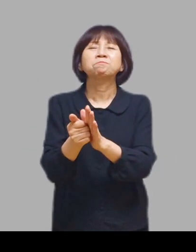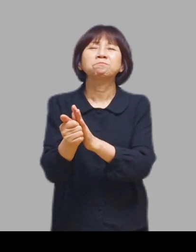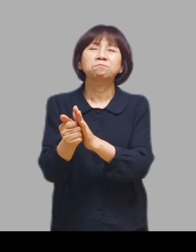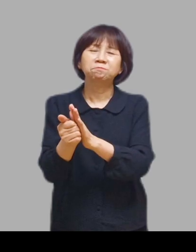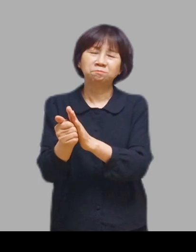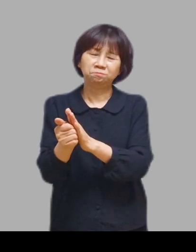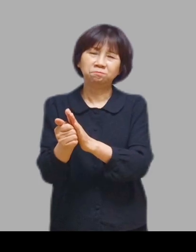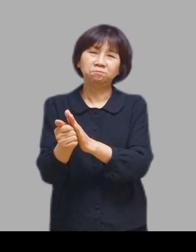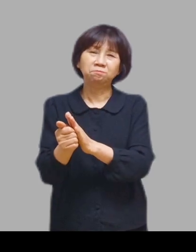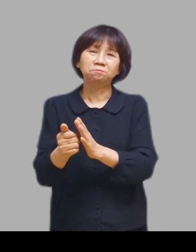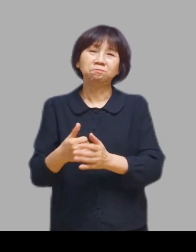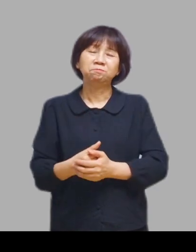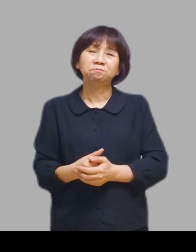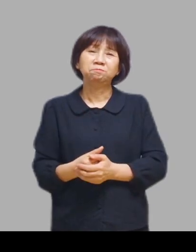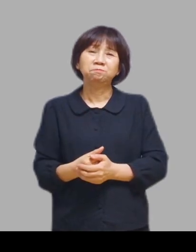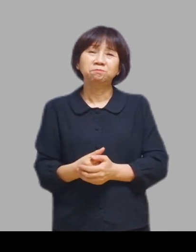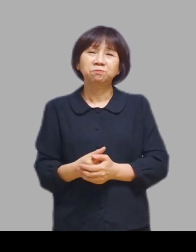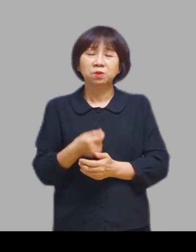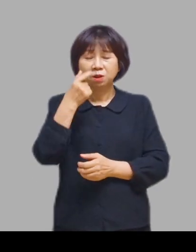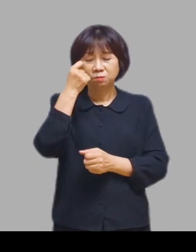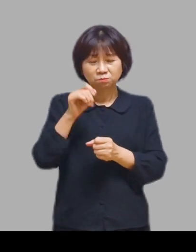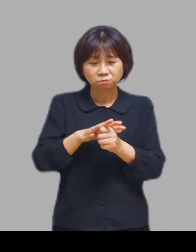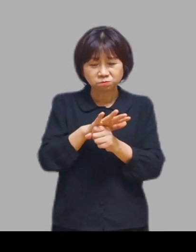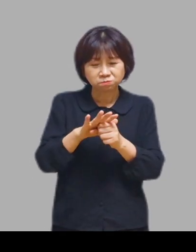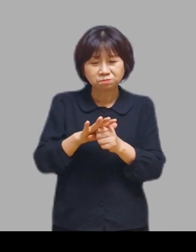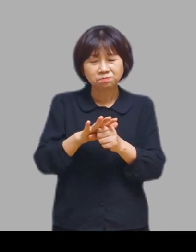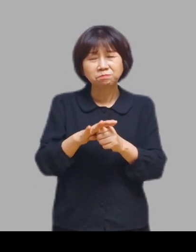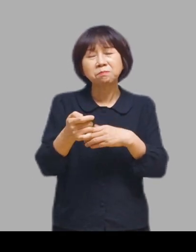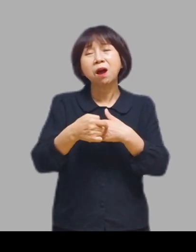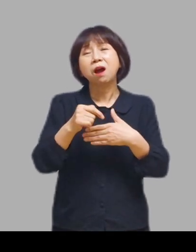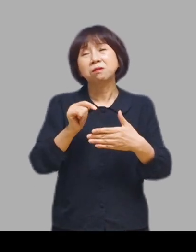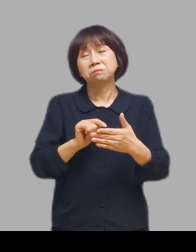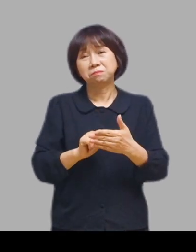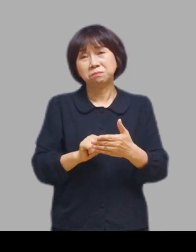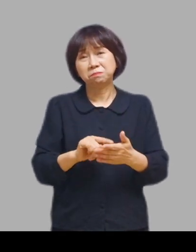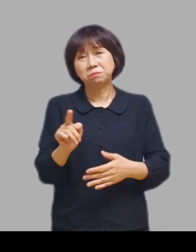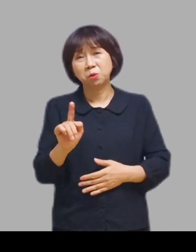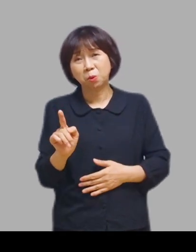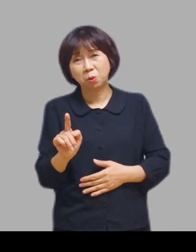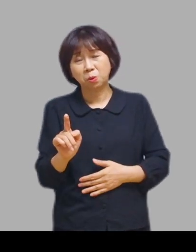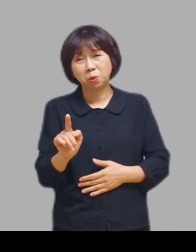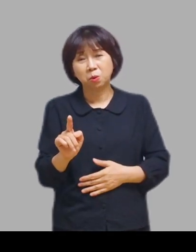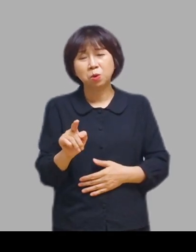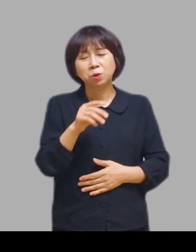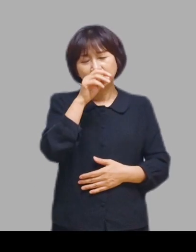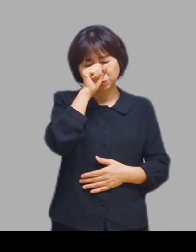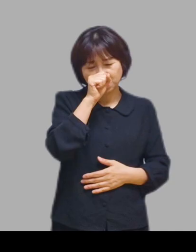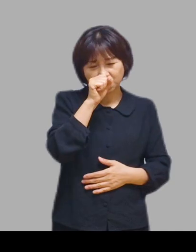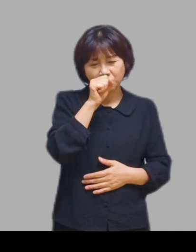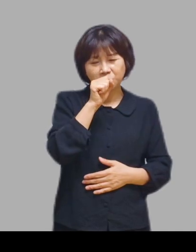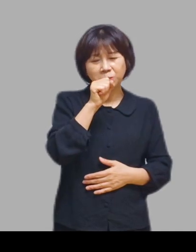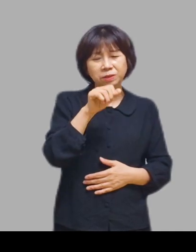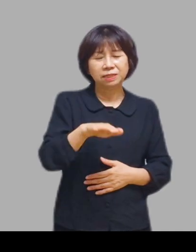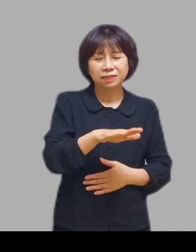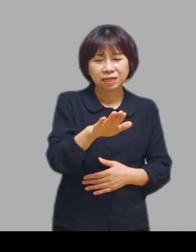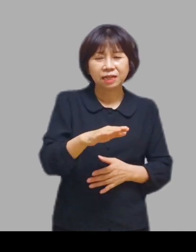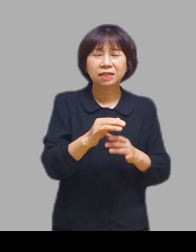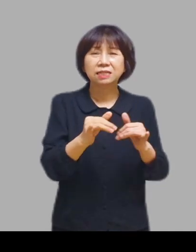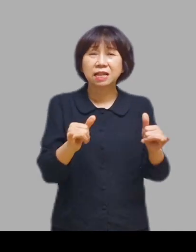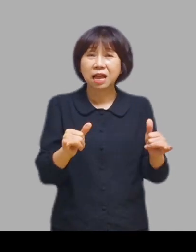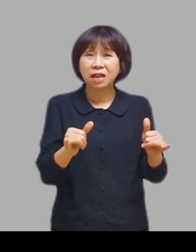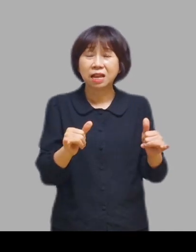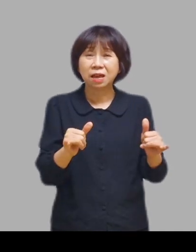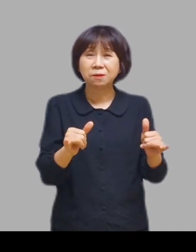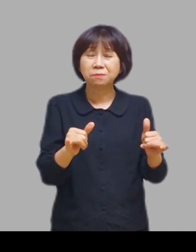멈춰서는 사람입니다. 우리가 이 긍휼의 마음을 배워야 하는 이유는 단지 좋은 사람, 착한 사람,